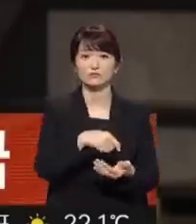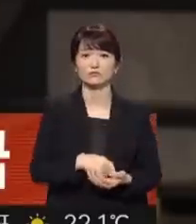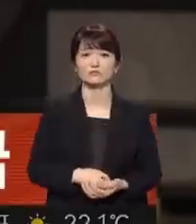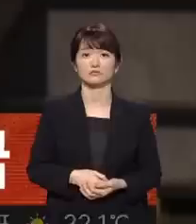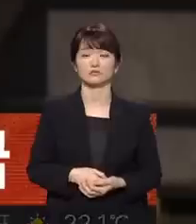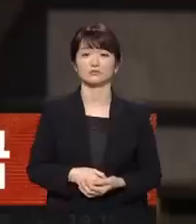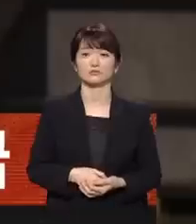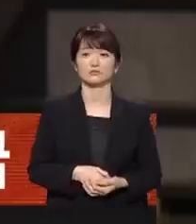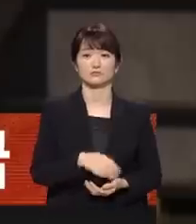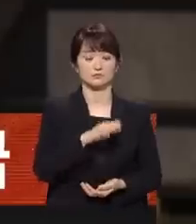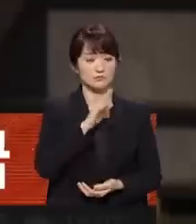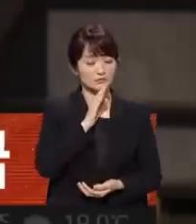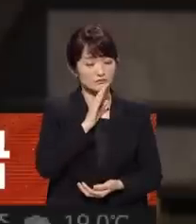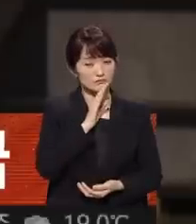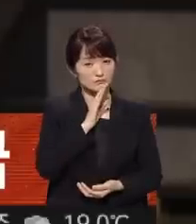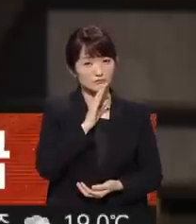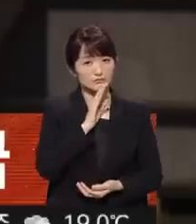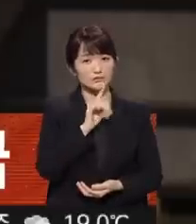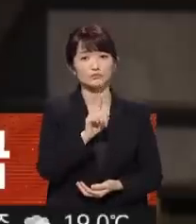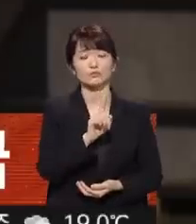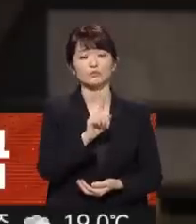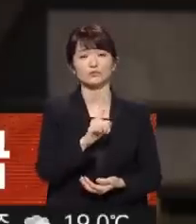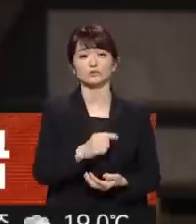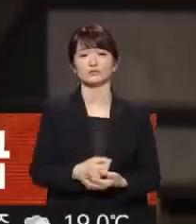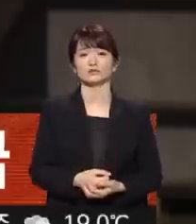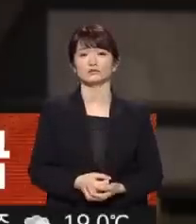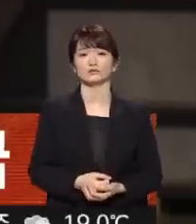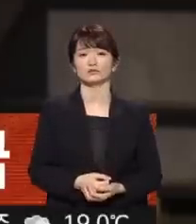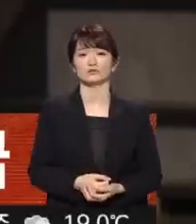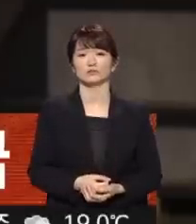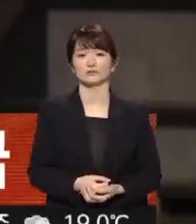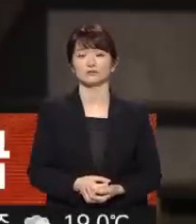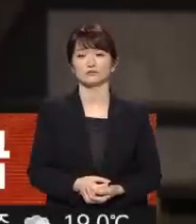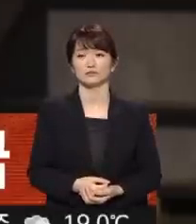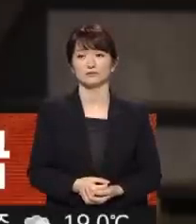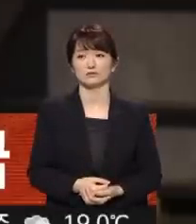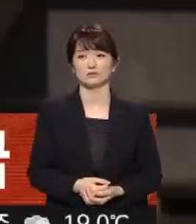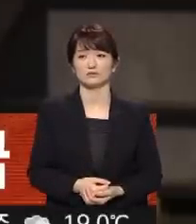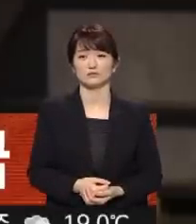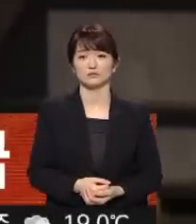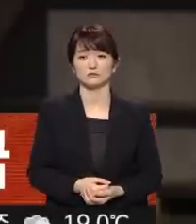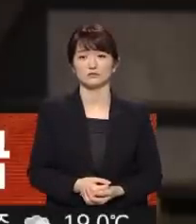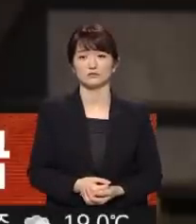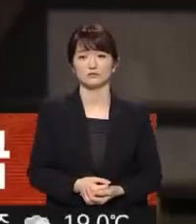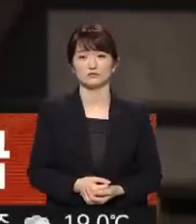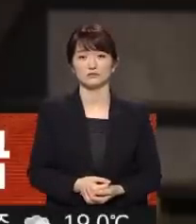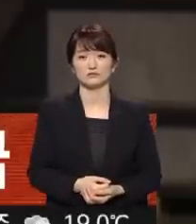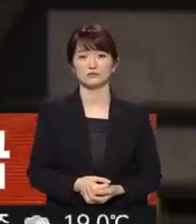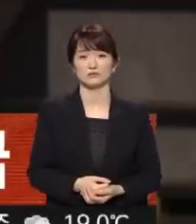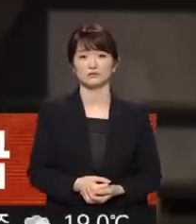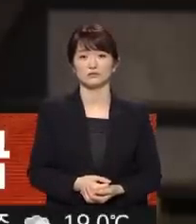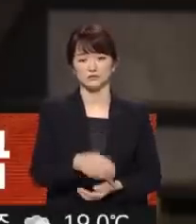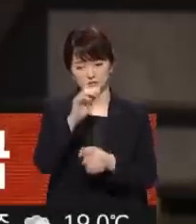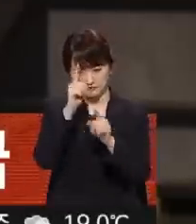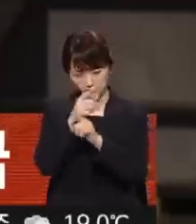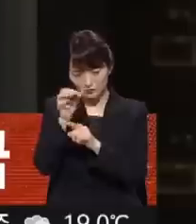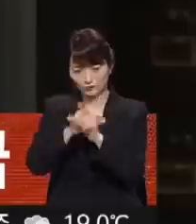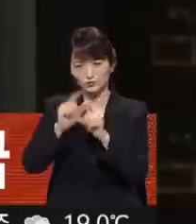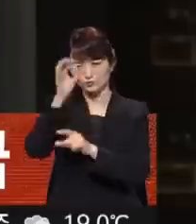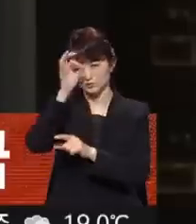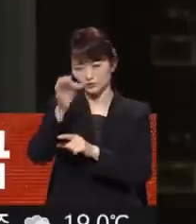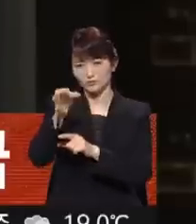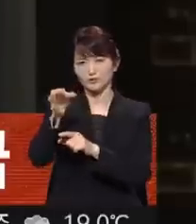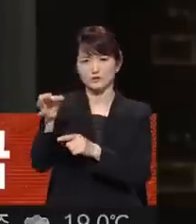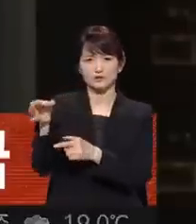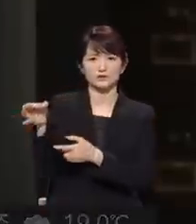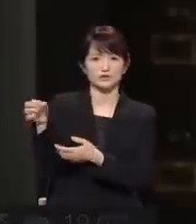어떤 맞는 소리 아닌가 하는 생각이 드는데요. 아마 그런 쪽으로 갈 가능성이 있다라고 저는 봅니다. 알겠습니다.